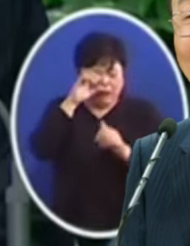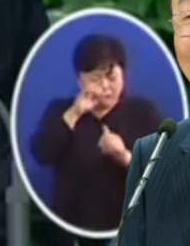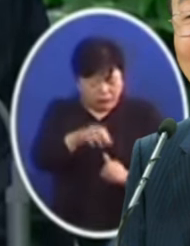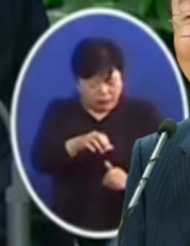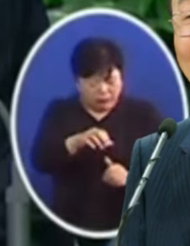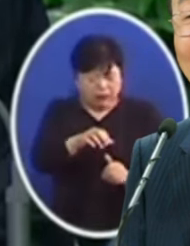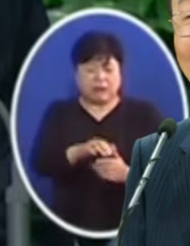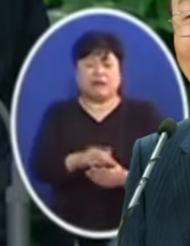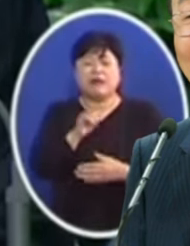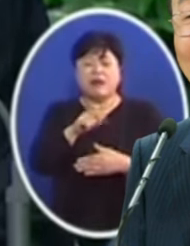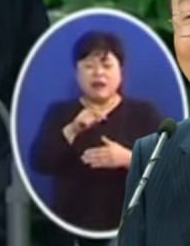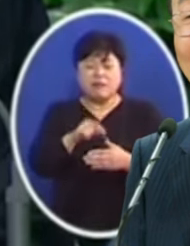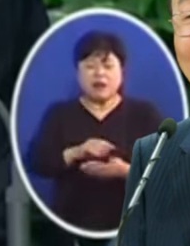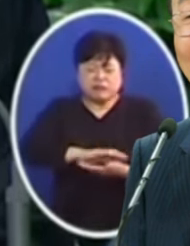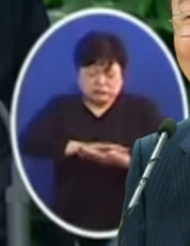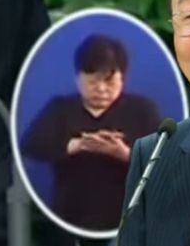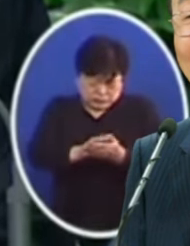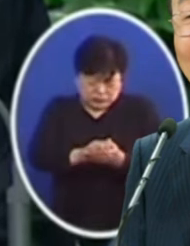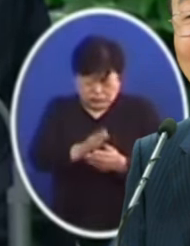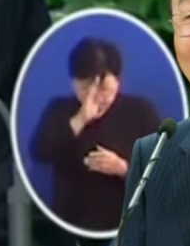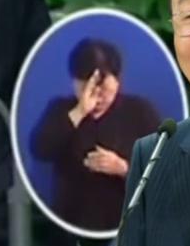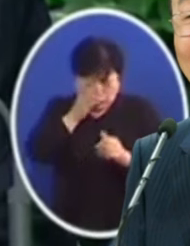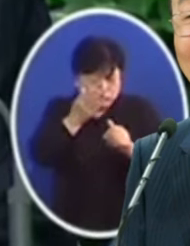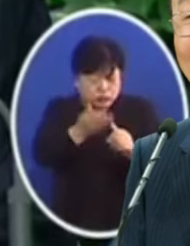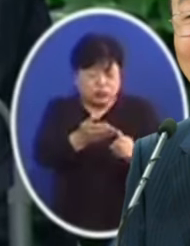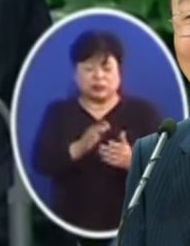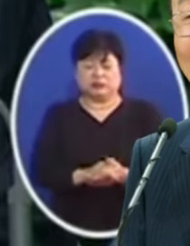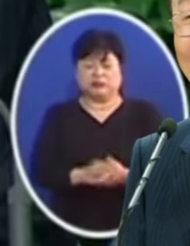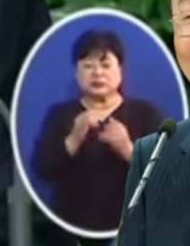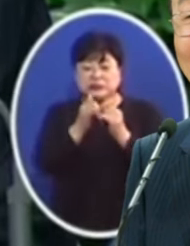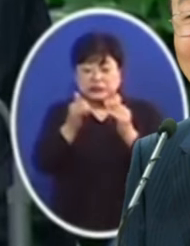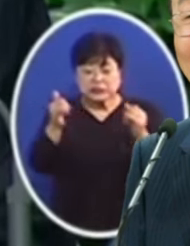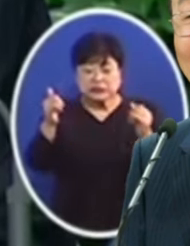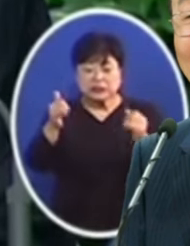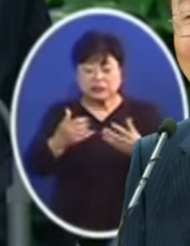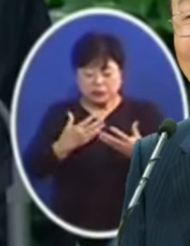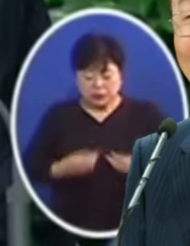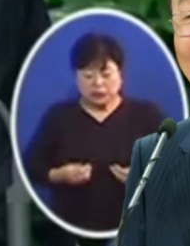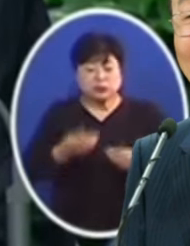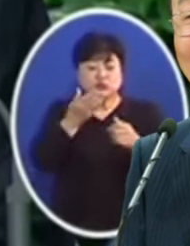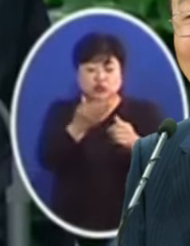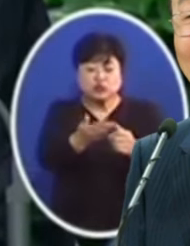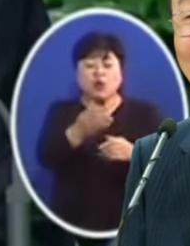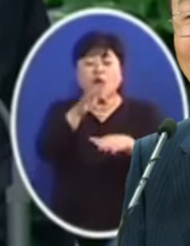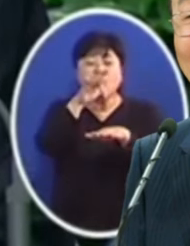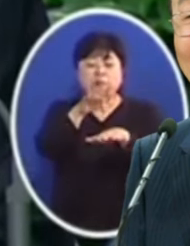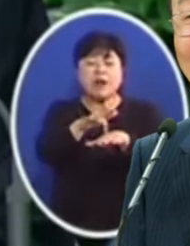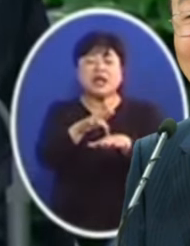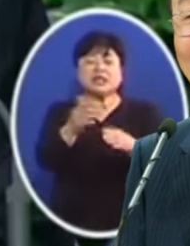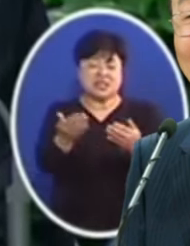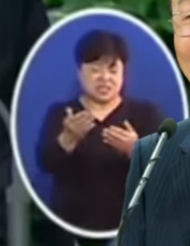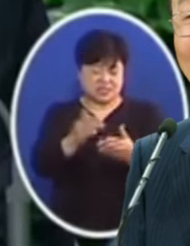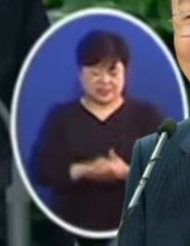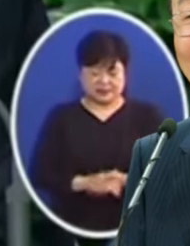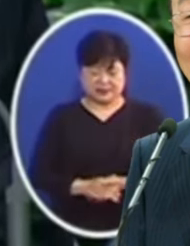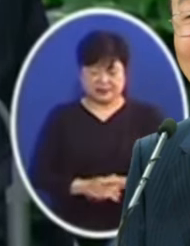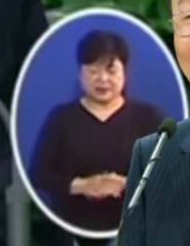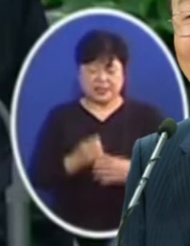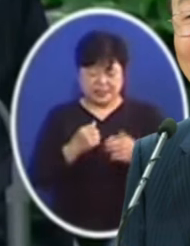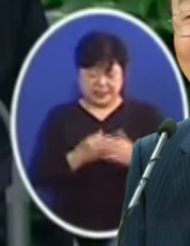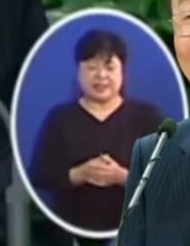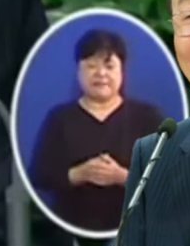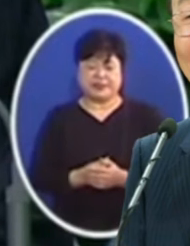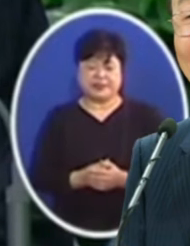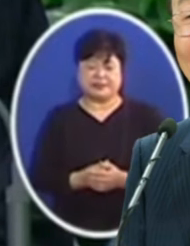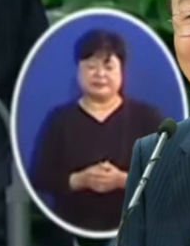하든지 마음을 짓눌러 우울하게 하든지 인생에 절망하게 만드는 것이 마귀의 역사인 것입니다. 그러므로